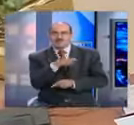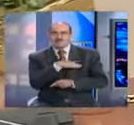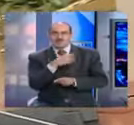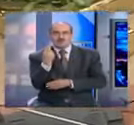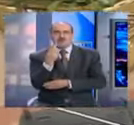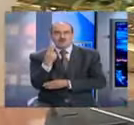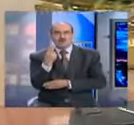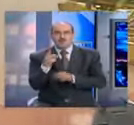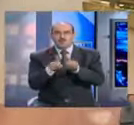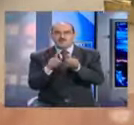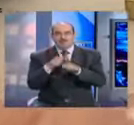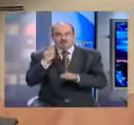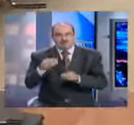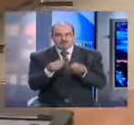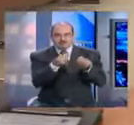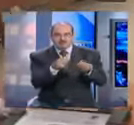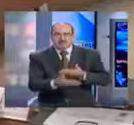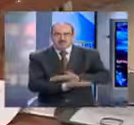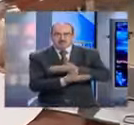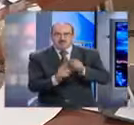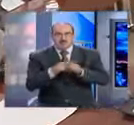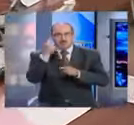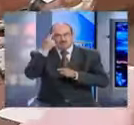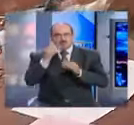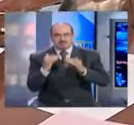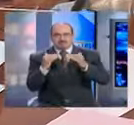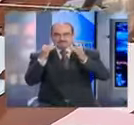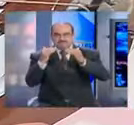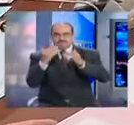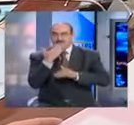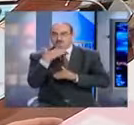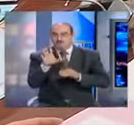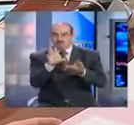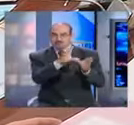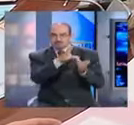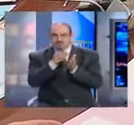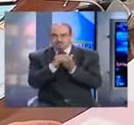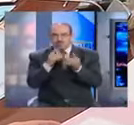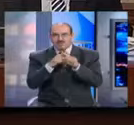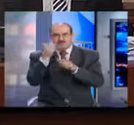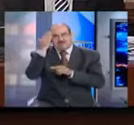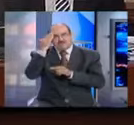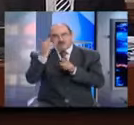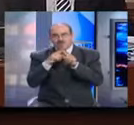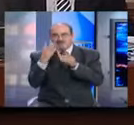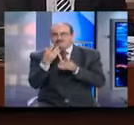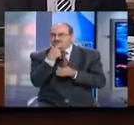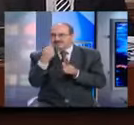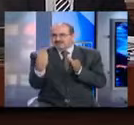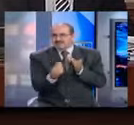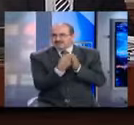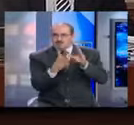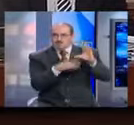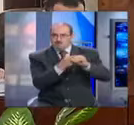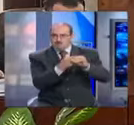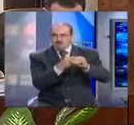المدرستين ومنحهم التحفيزات اللازمة لتمكينهم من رفع مستوى التحصيل العلمي وتسهيل اندماجهم في عالم